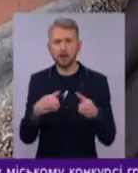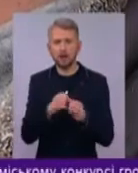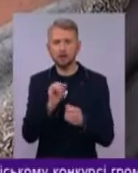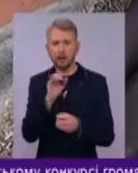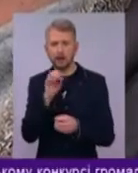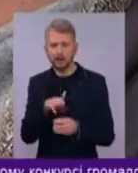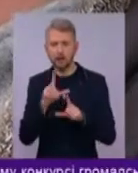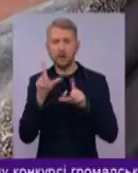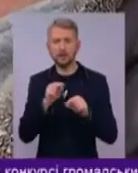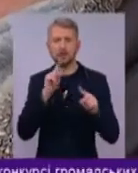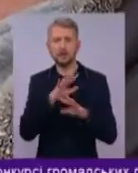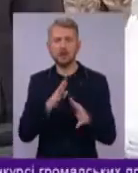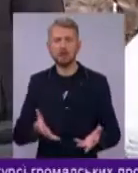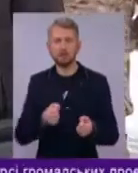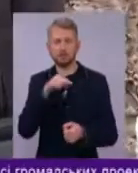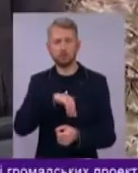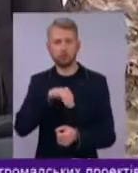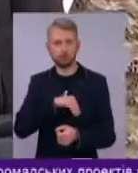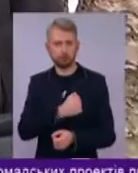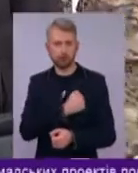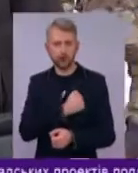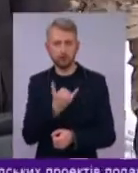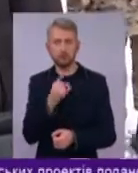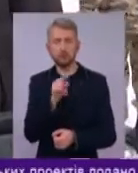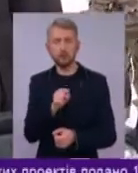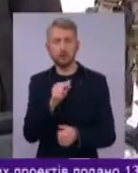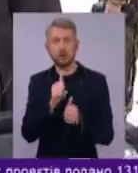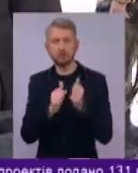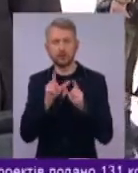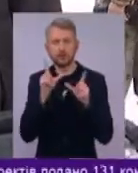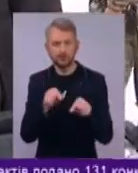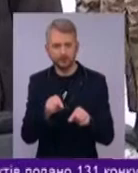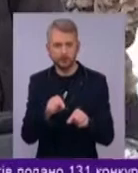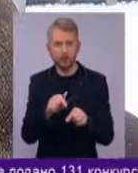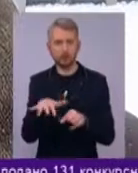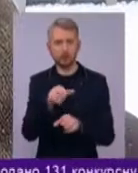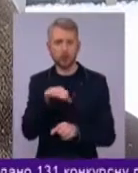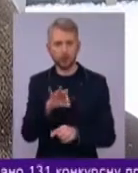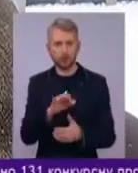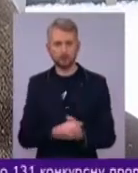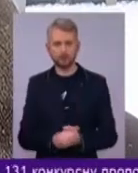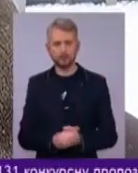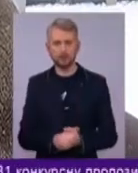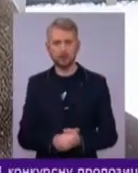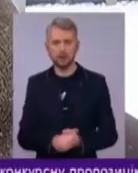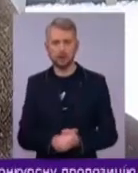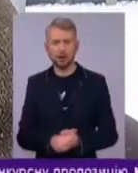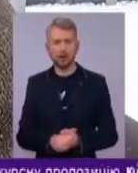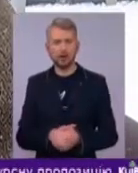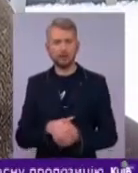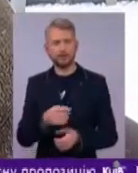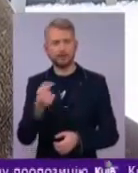піснями підтримувати дух солдатів. Нині чоловік часто навідується і в зону АТО із такою ж місією. Там ми воювали, як